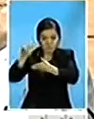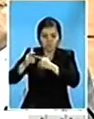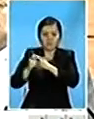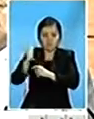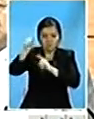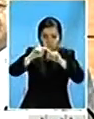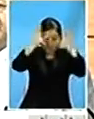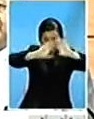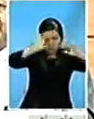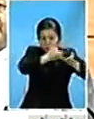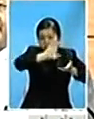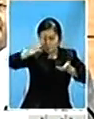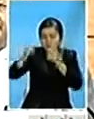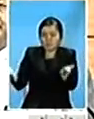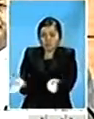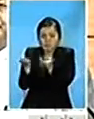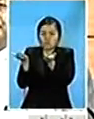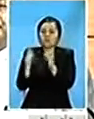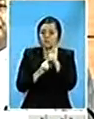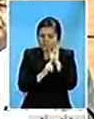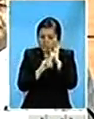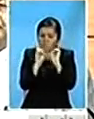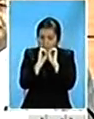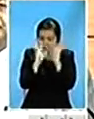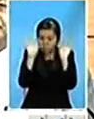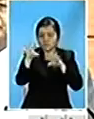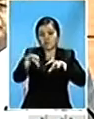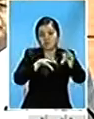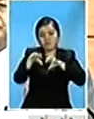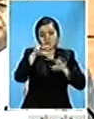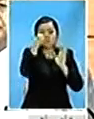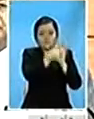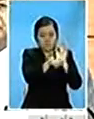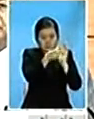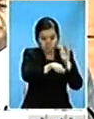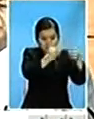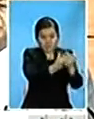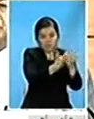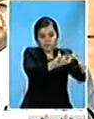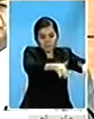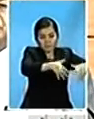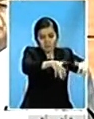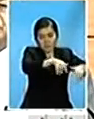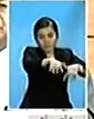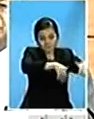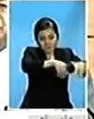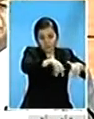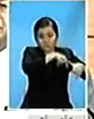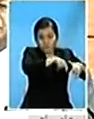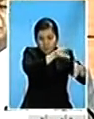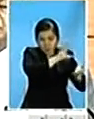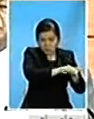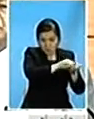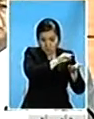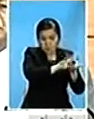ป็นอีกตัวอย่างที่ชัดเจนนะครับว่าการจัดสรรเม็ดเงินภาษีของพี่น้องประชาชนผ่านงบประมา